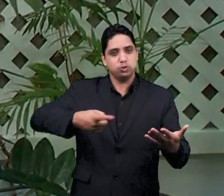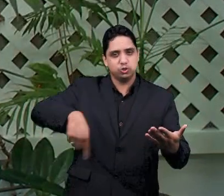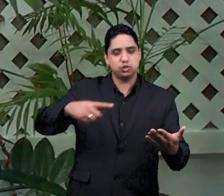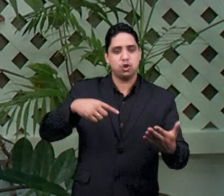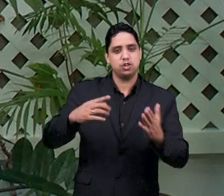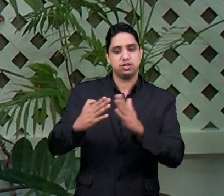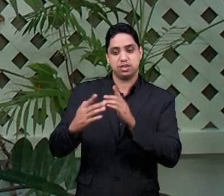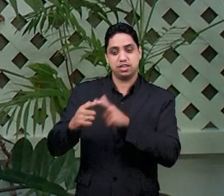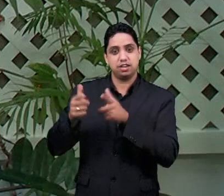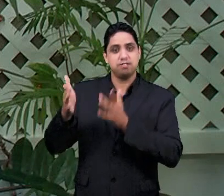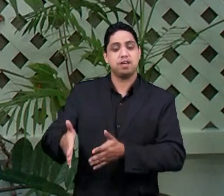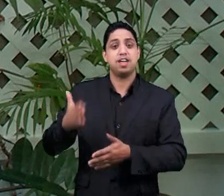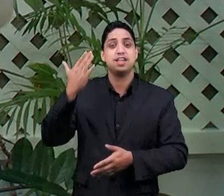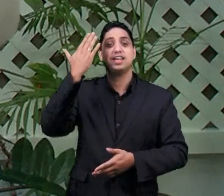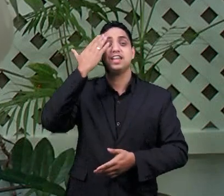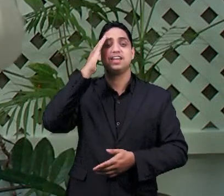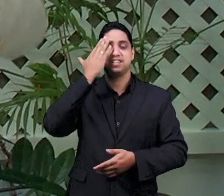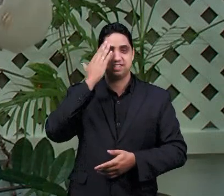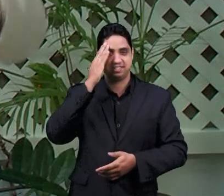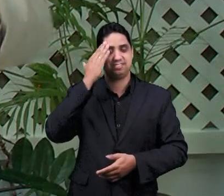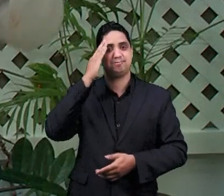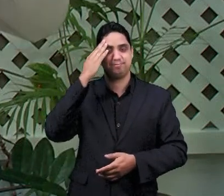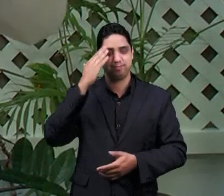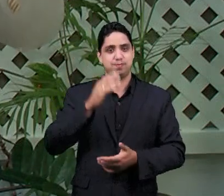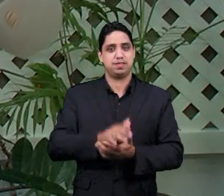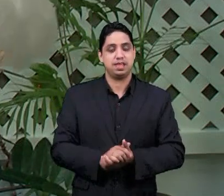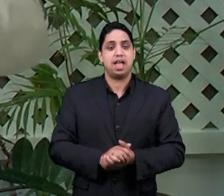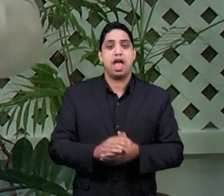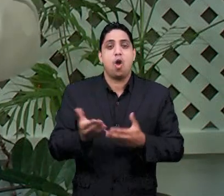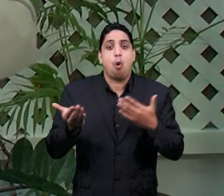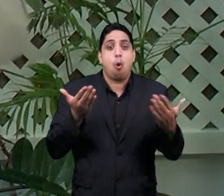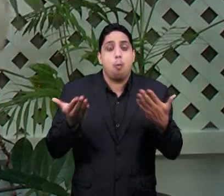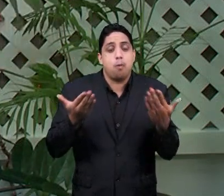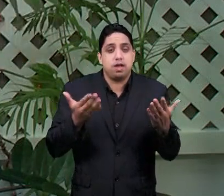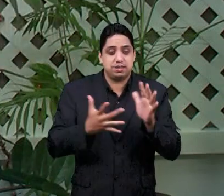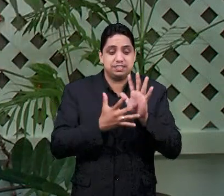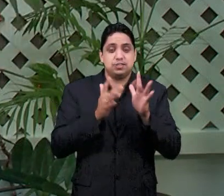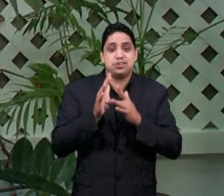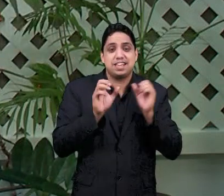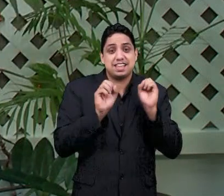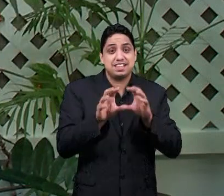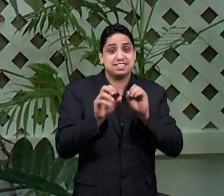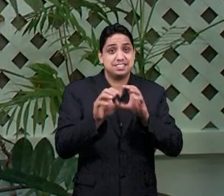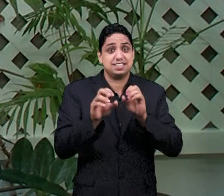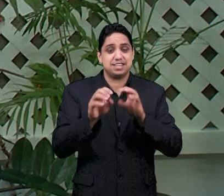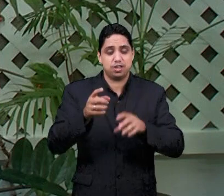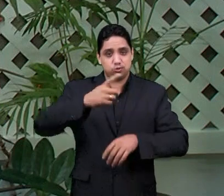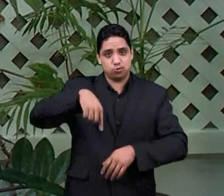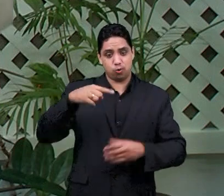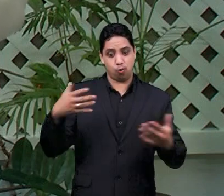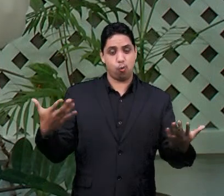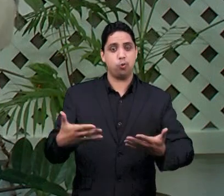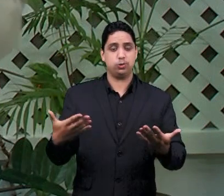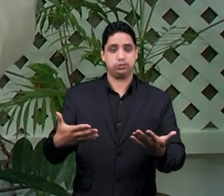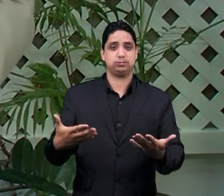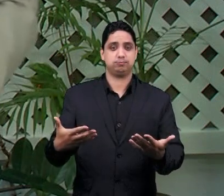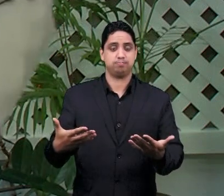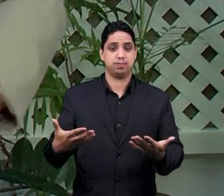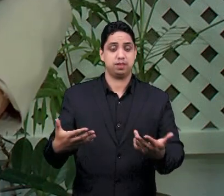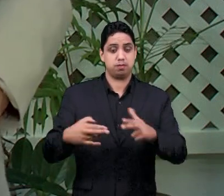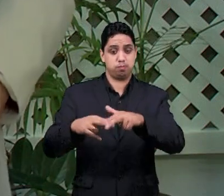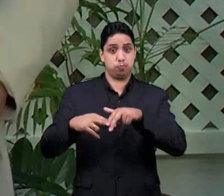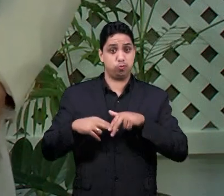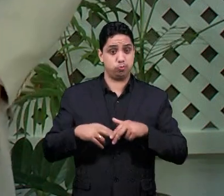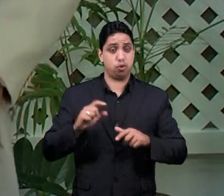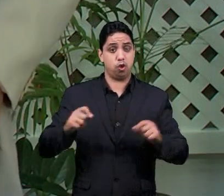reconnu par l'Église comme si c'était ce qu'ils appelaient par la foi. Nous allons maintenant